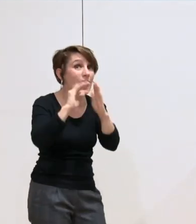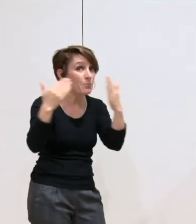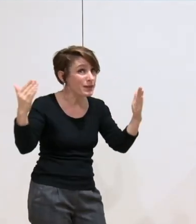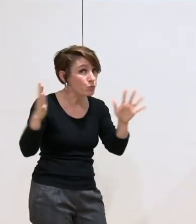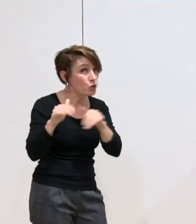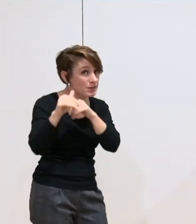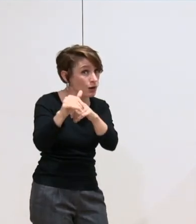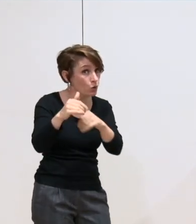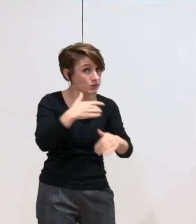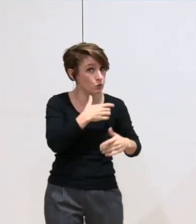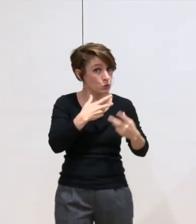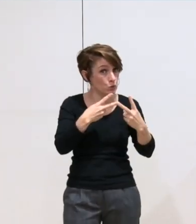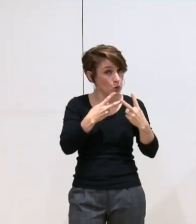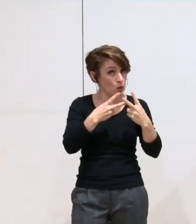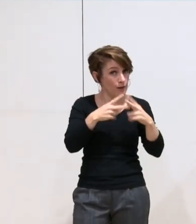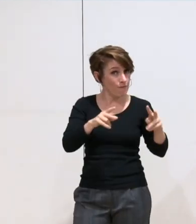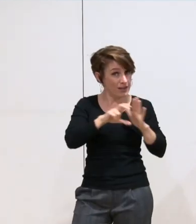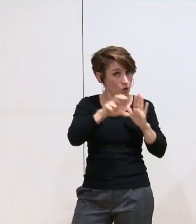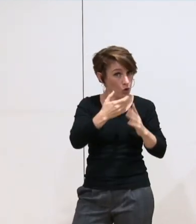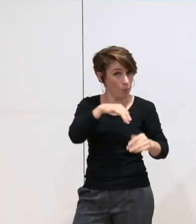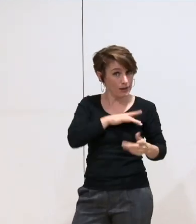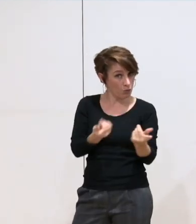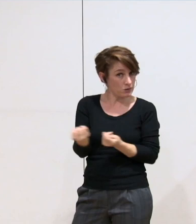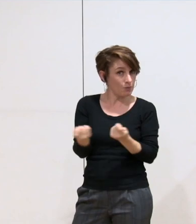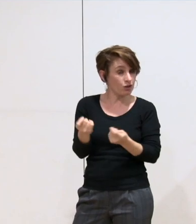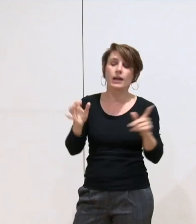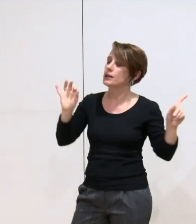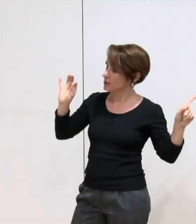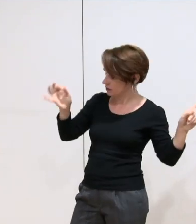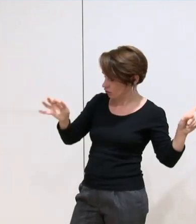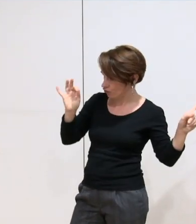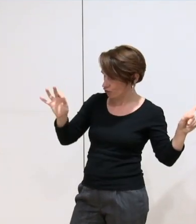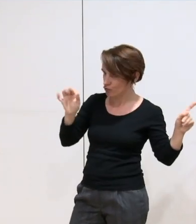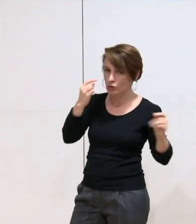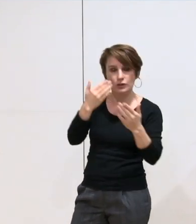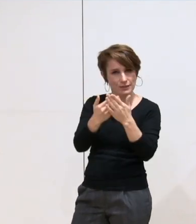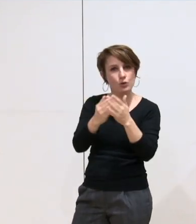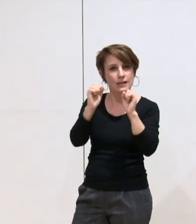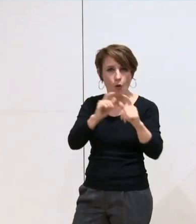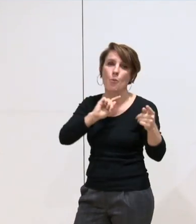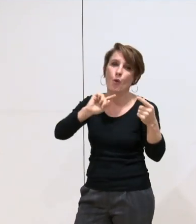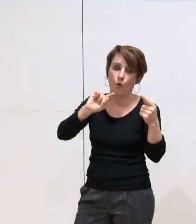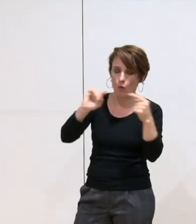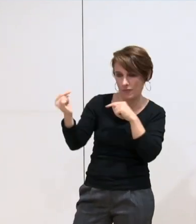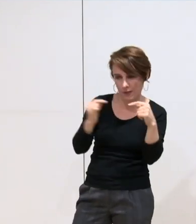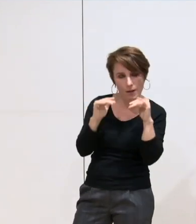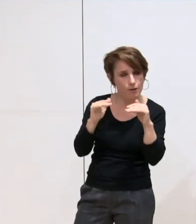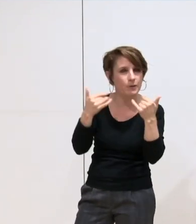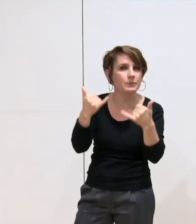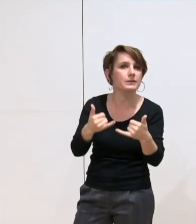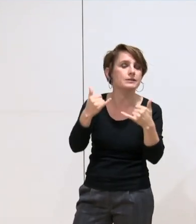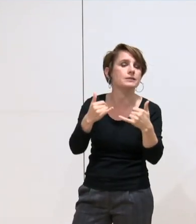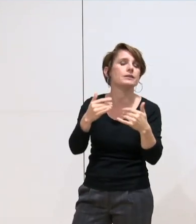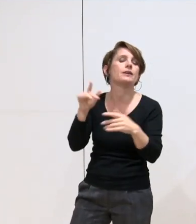tout à fait. C'est pour ça que nous pouvons en parler, tout à fait. Nous pouvons en parler ici des deux axes que la